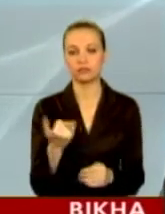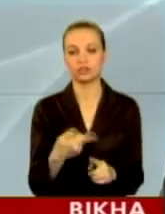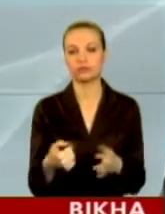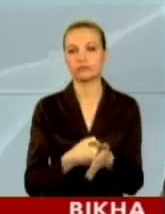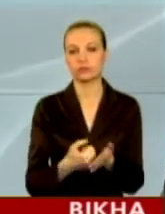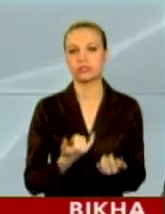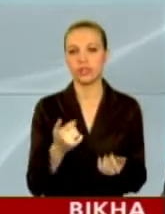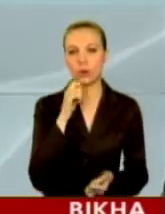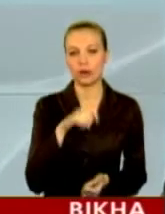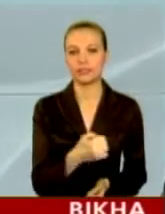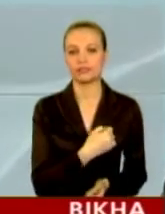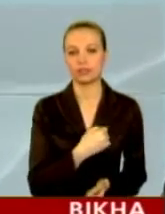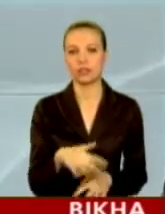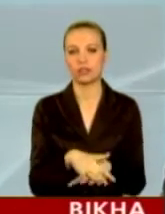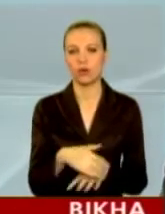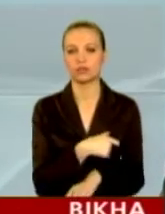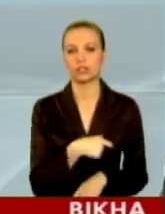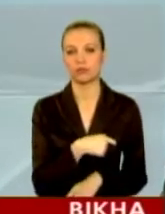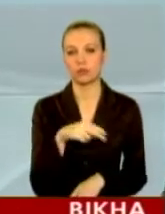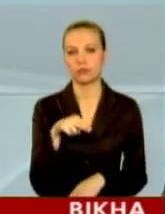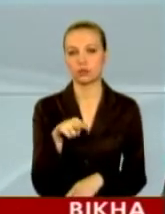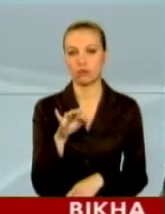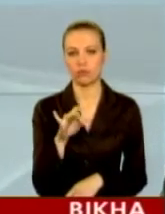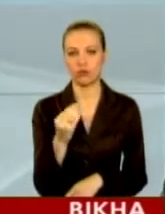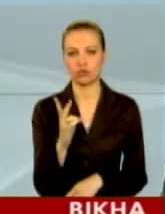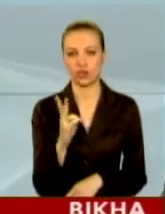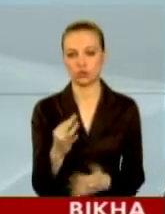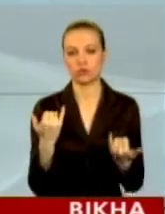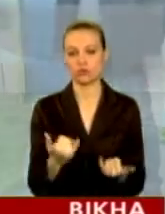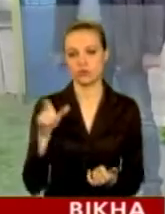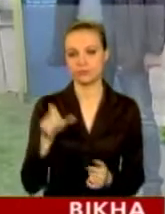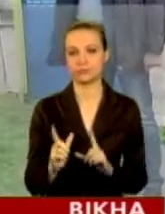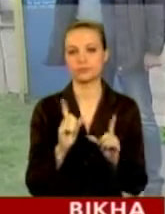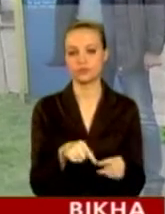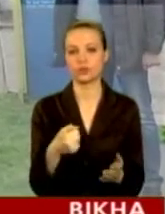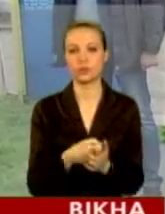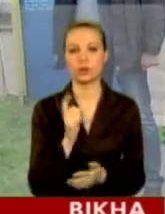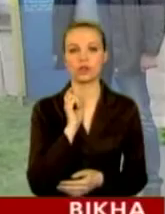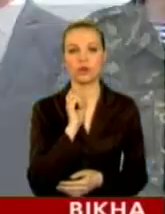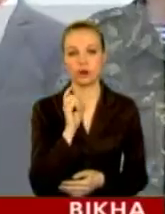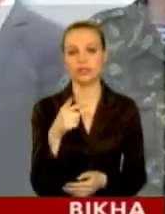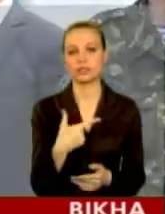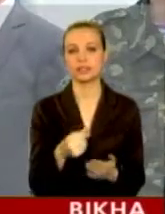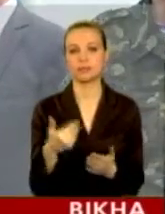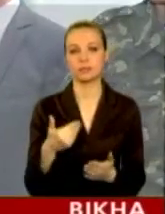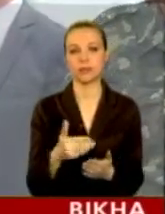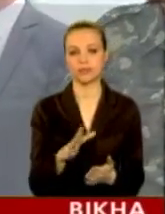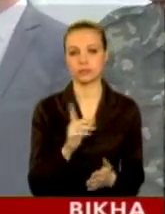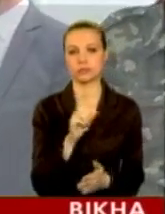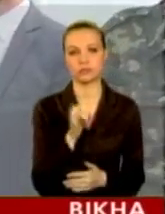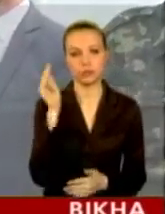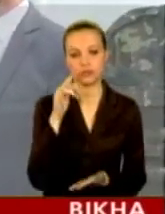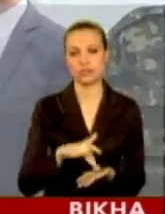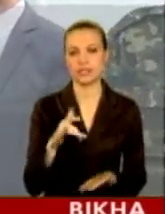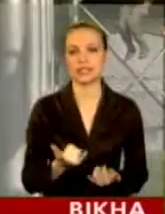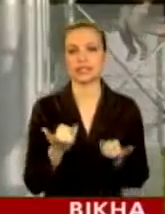для українських військовиків народний депутат Петро Порошенко. Сьогодні він поїхав до Кіровоградщини, де передусім побував у навчальному